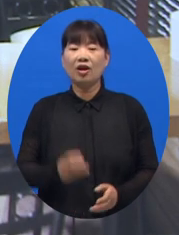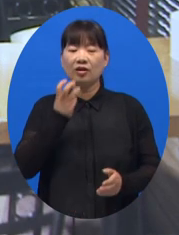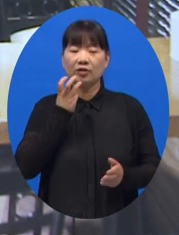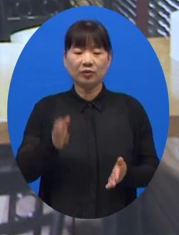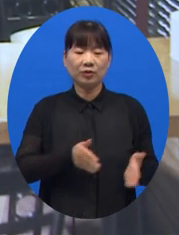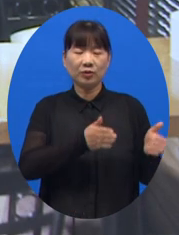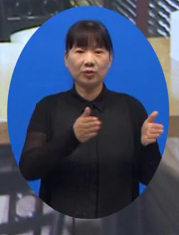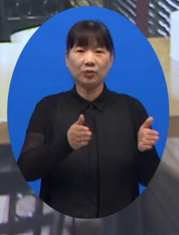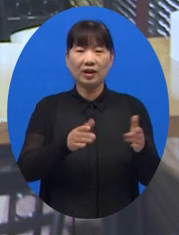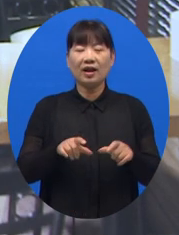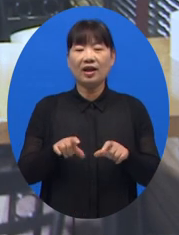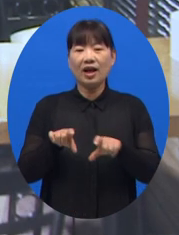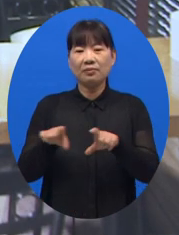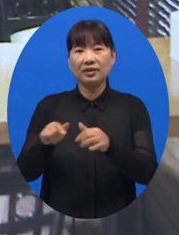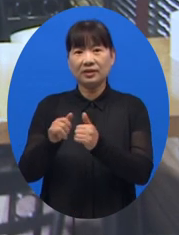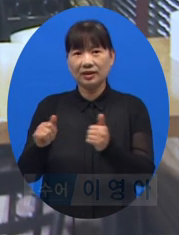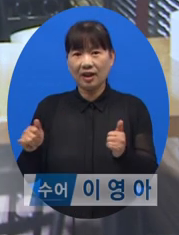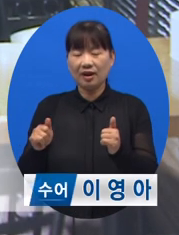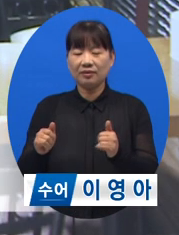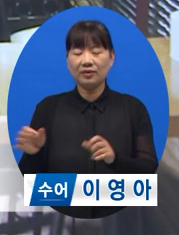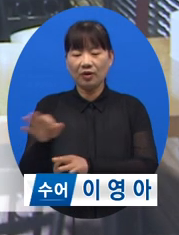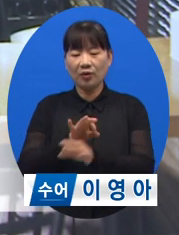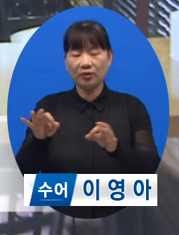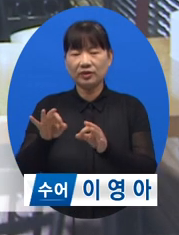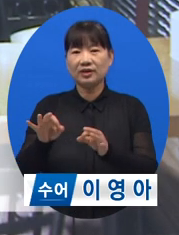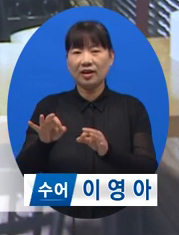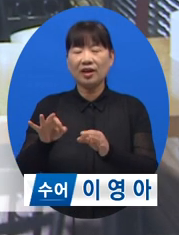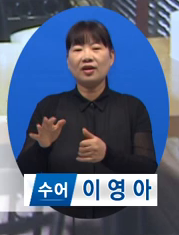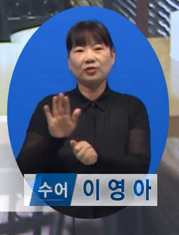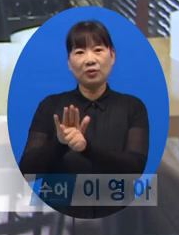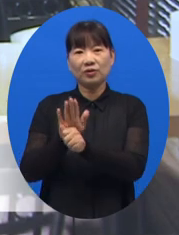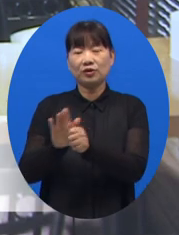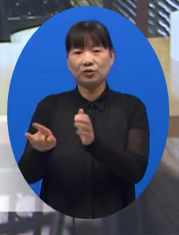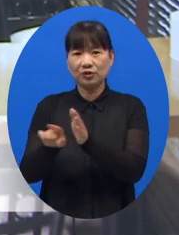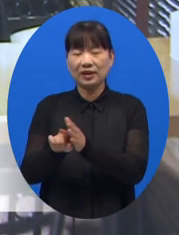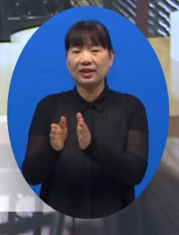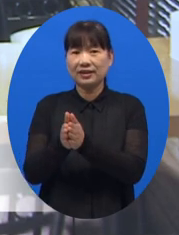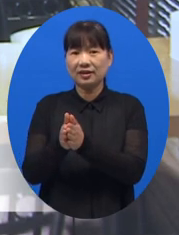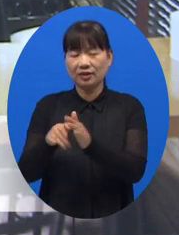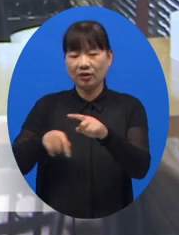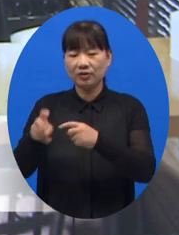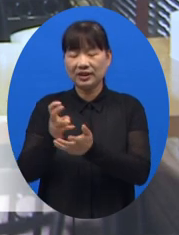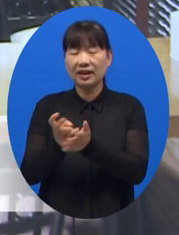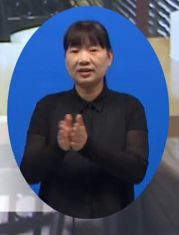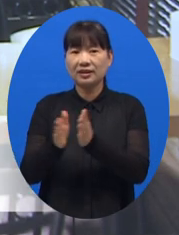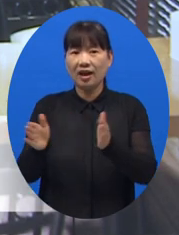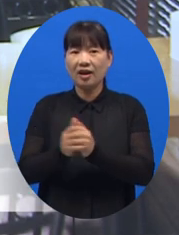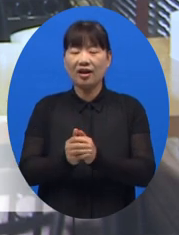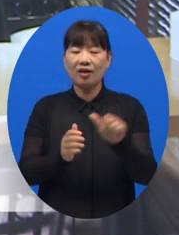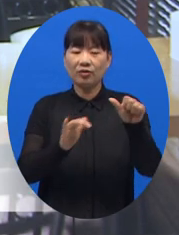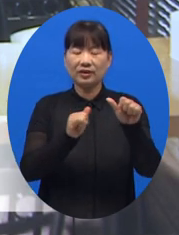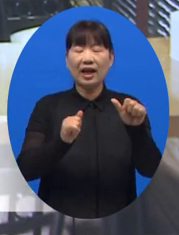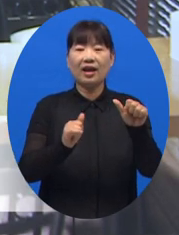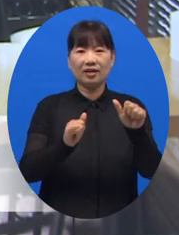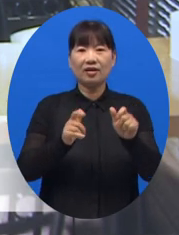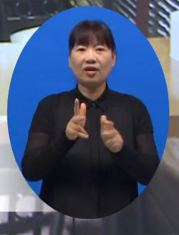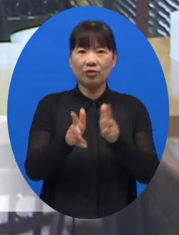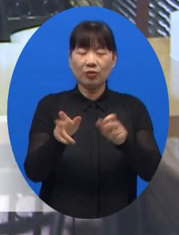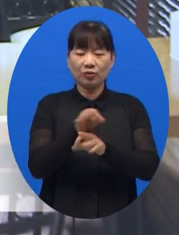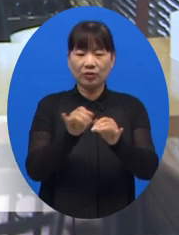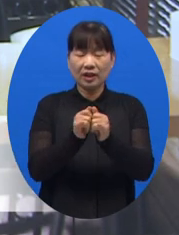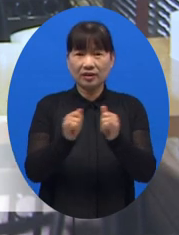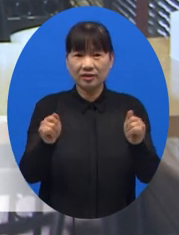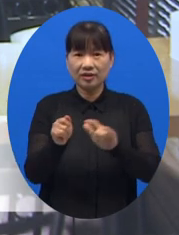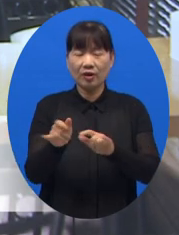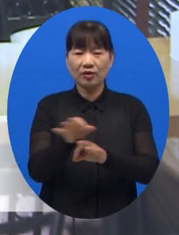경기도가 민생경제 살리기에 본격적인 시동을 걸었습니다. 소상공인을 대상으로 한 경영환경 개선 사업의 자부담을 한시적으로